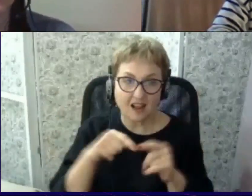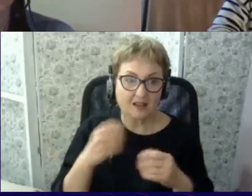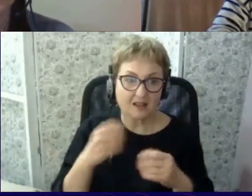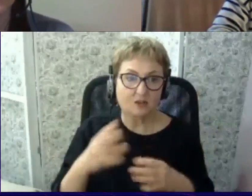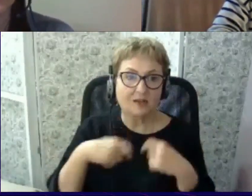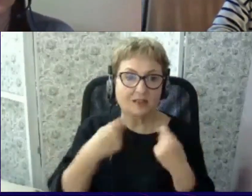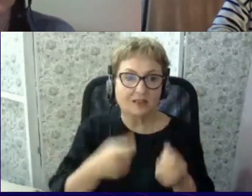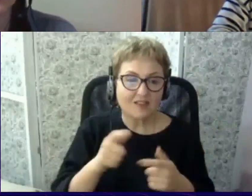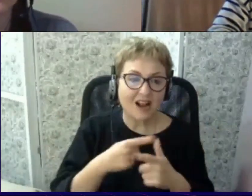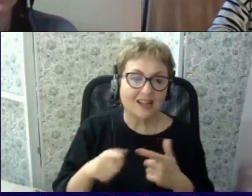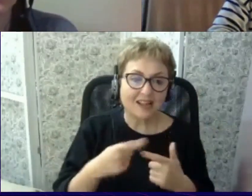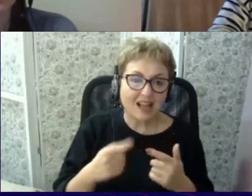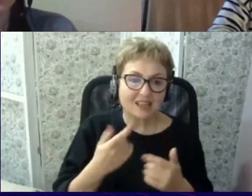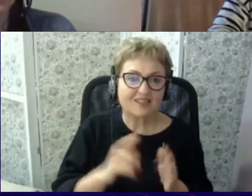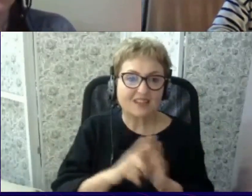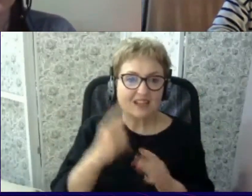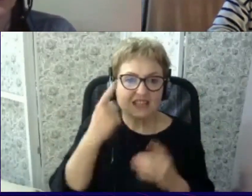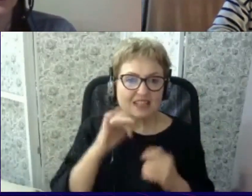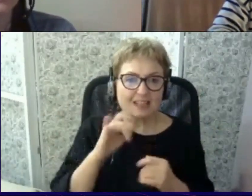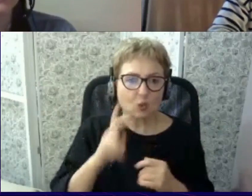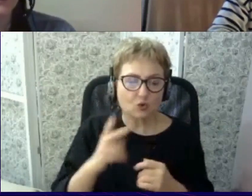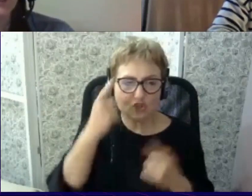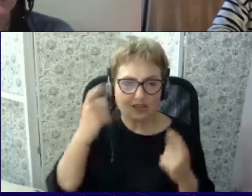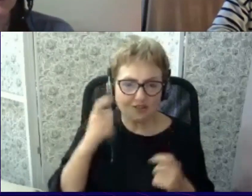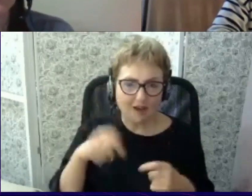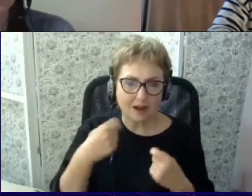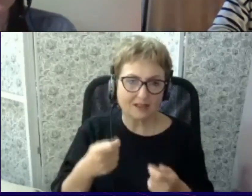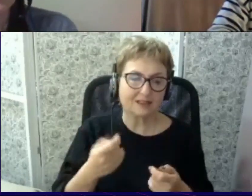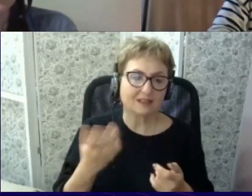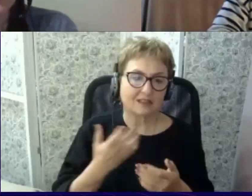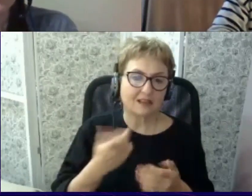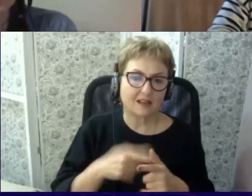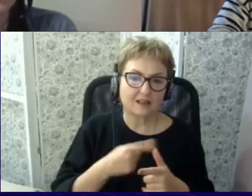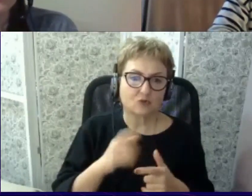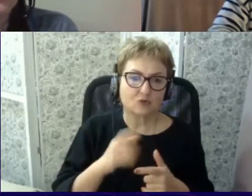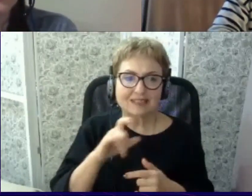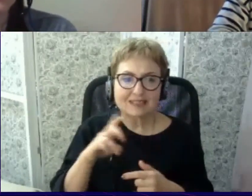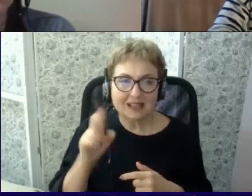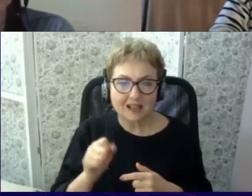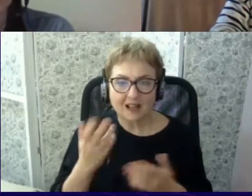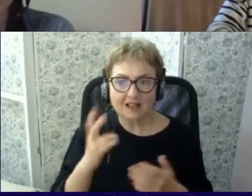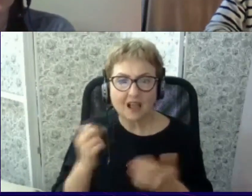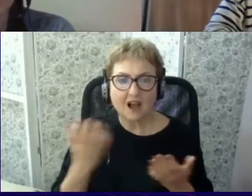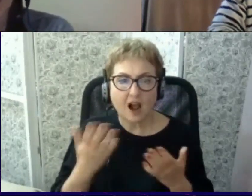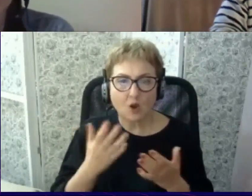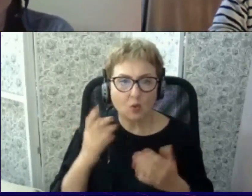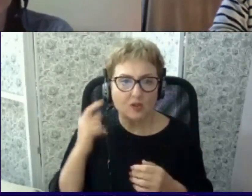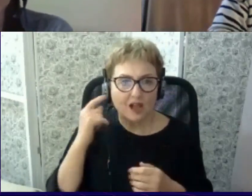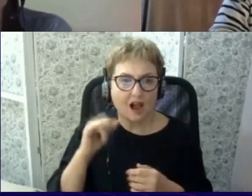это предоставление каких-то альтернативных источников информации. Вот, да, это может быть ссылка элементарно на